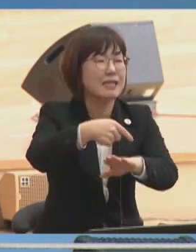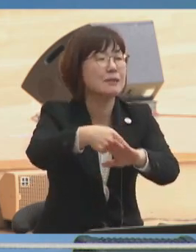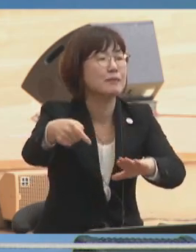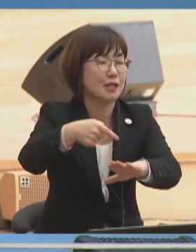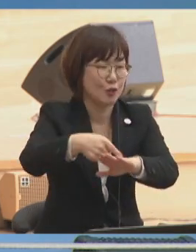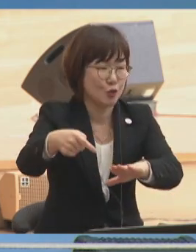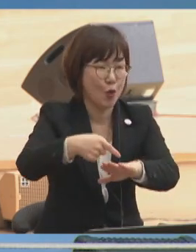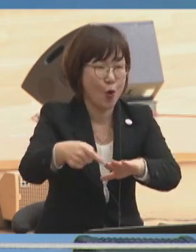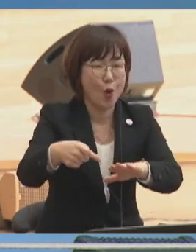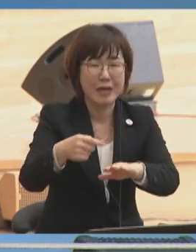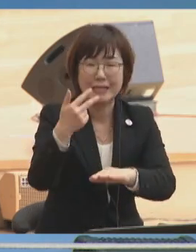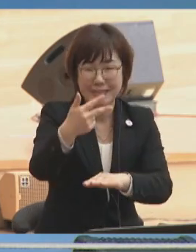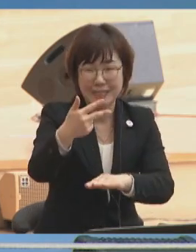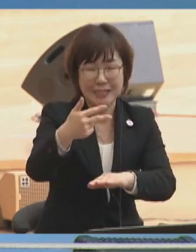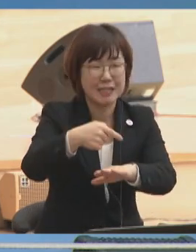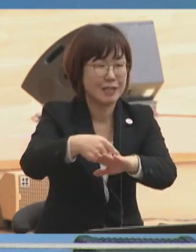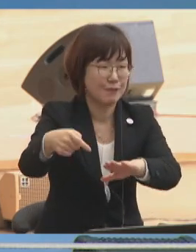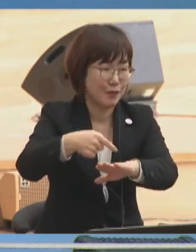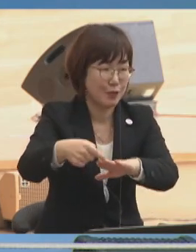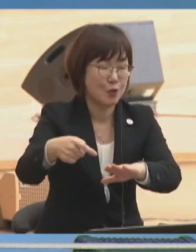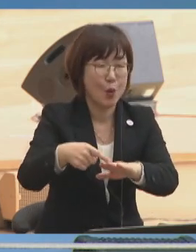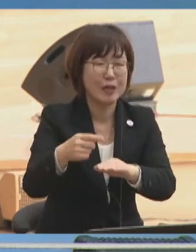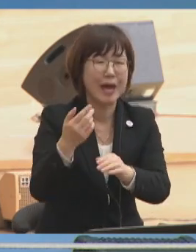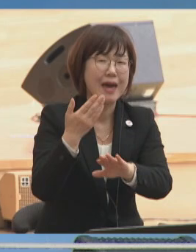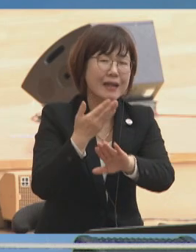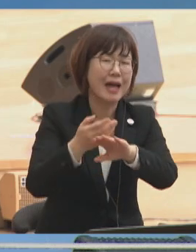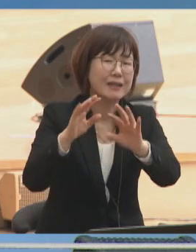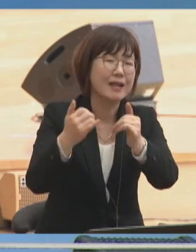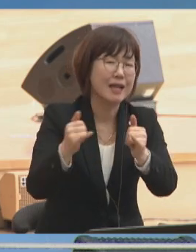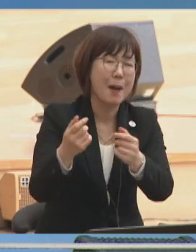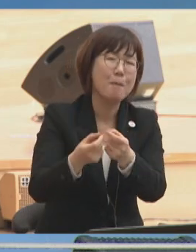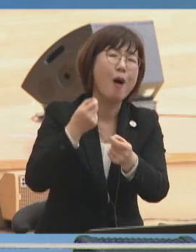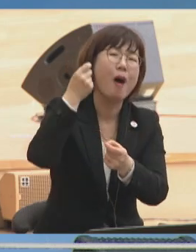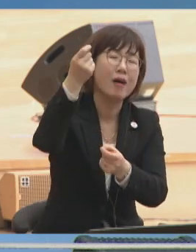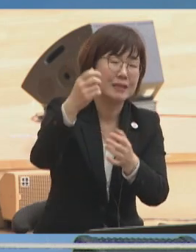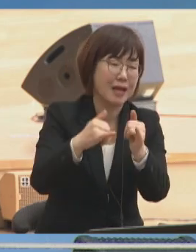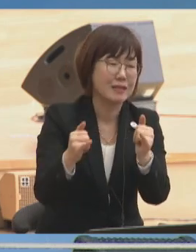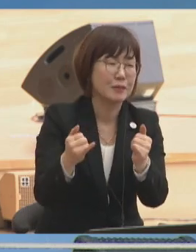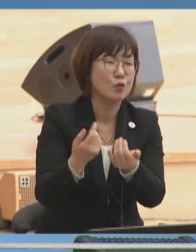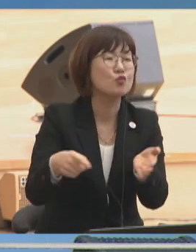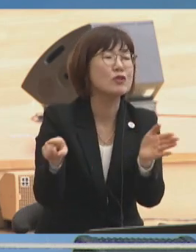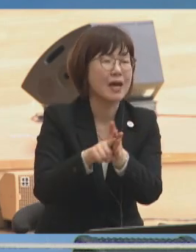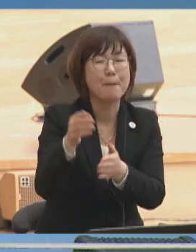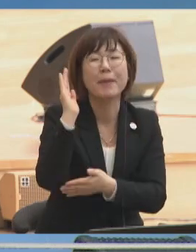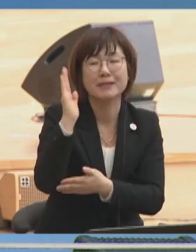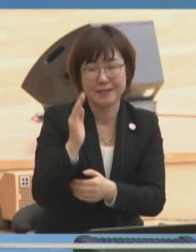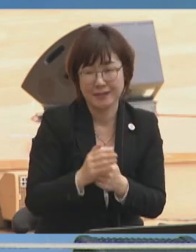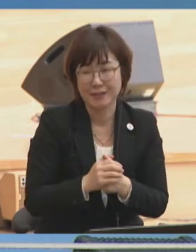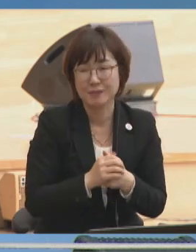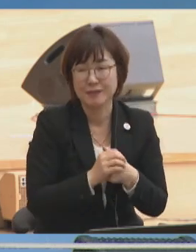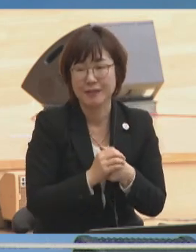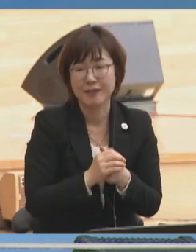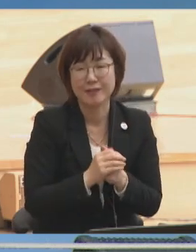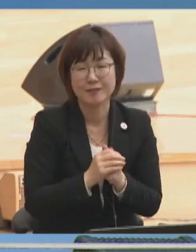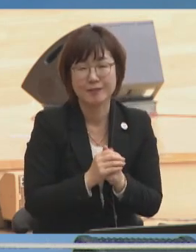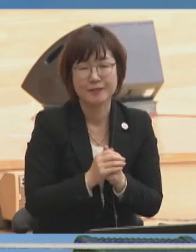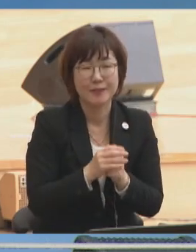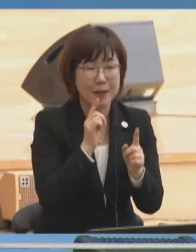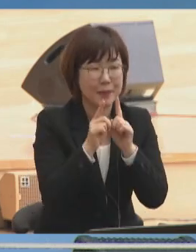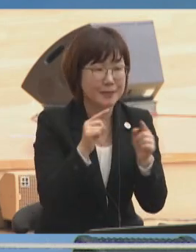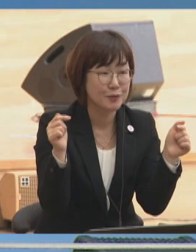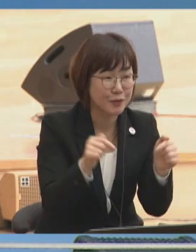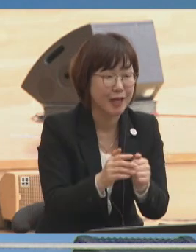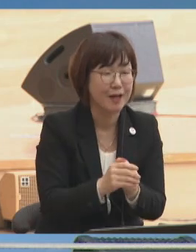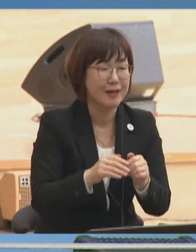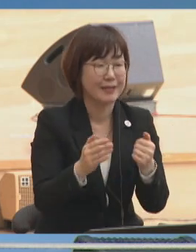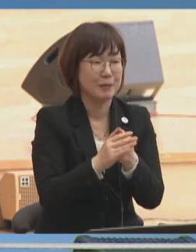이방인 세계를 향한 메시지인 거예요. 이제 그 의미를 아시겠어요? 말씀의 결론을 맺을게요. 그러므로